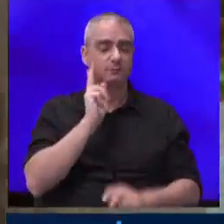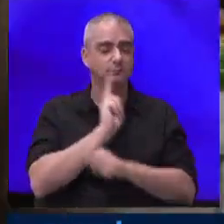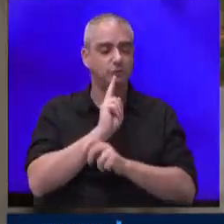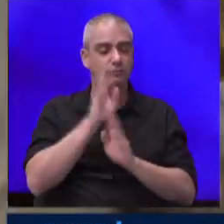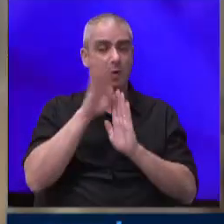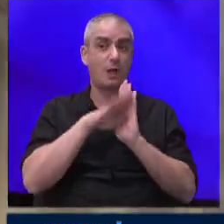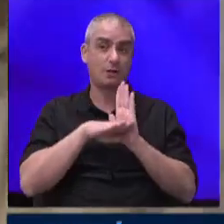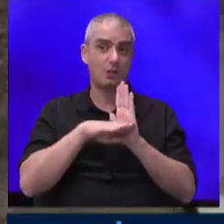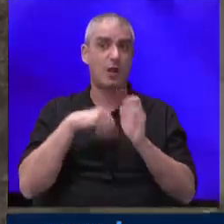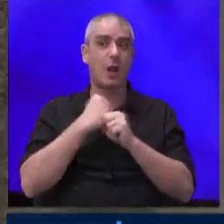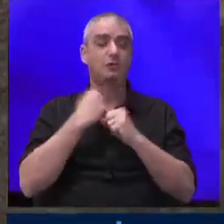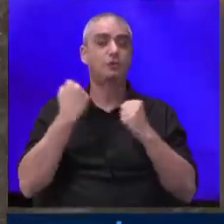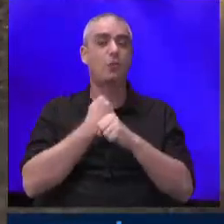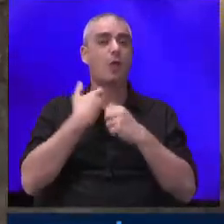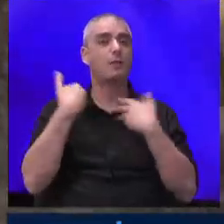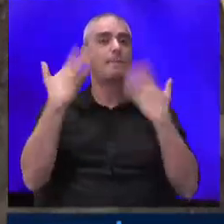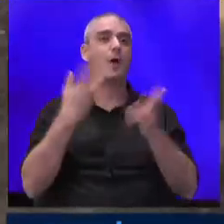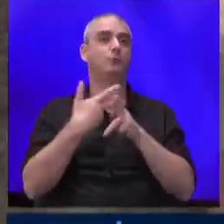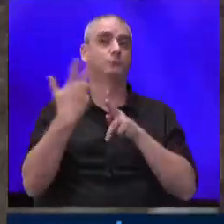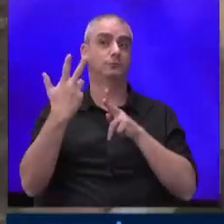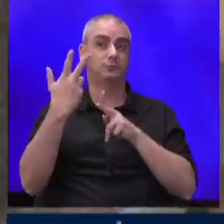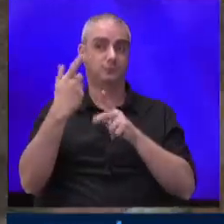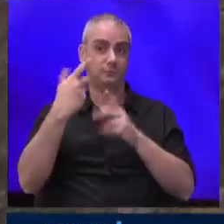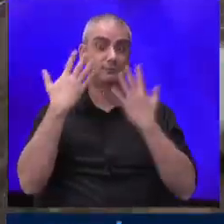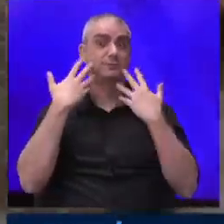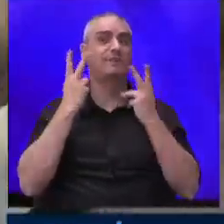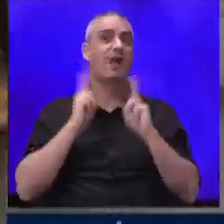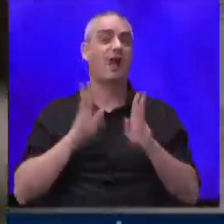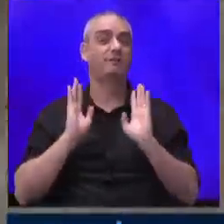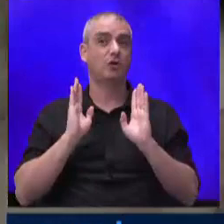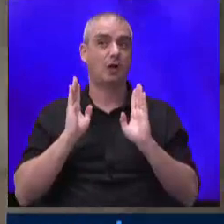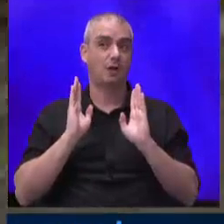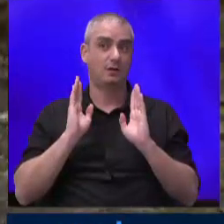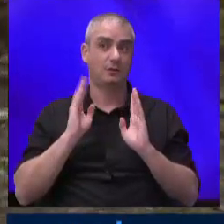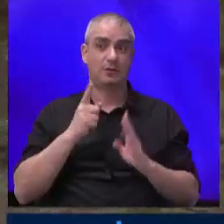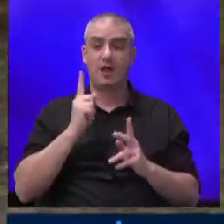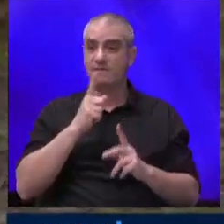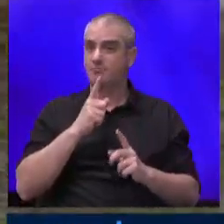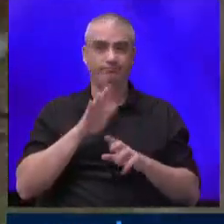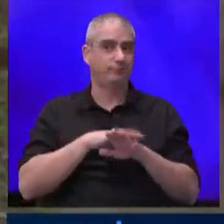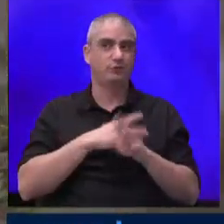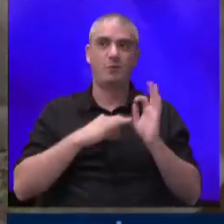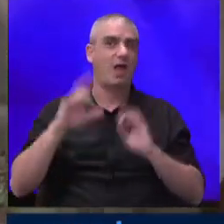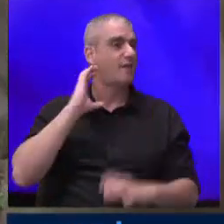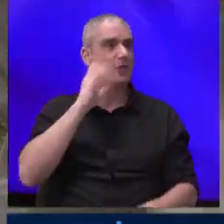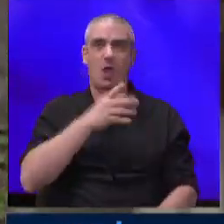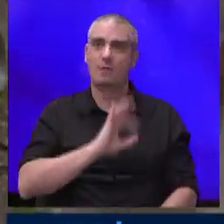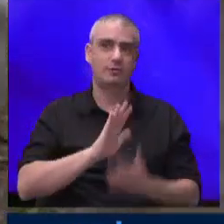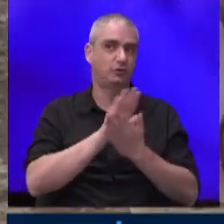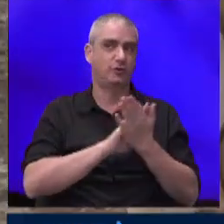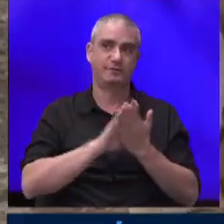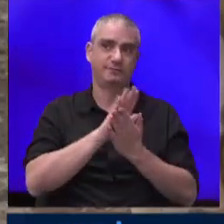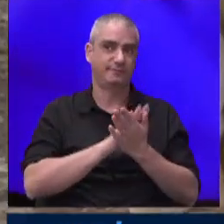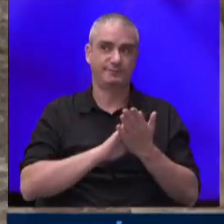פעולות במרחב הפתוח כשמזג האוויר מאפשר, אבל הם מרגישים שאף אחד לא מקשיב. אני מבקשת